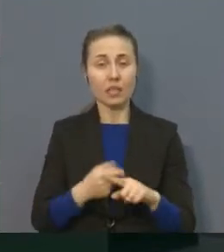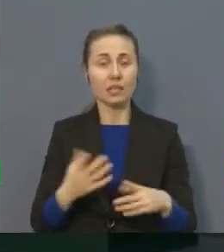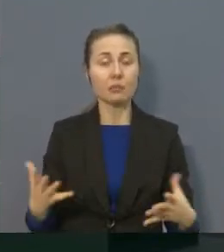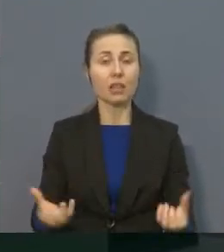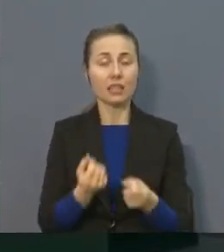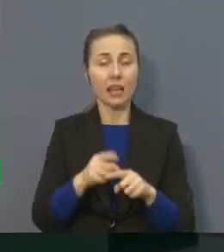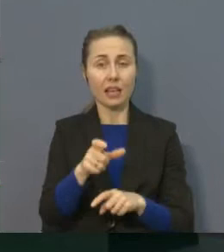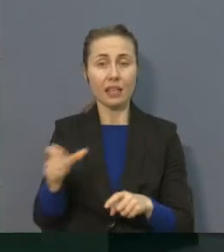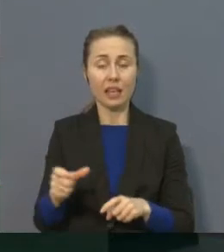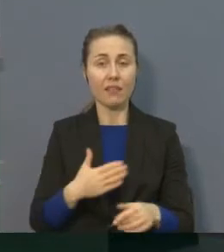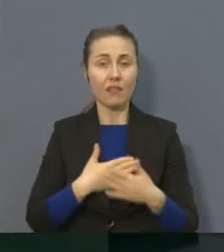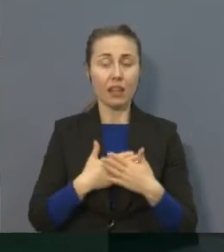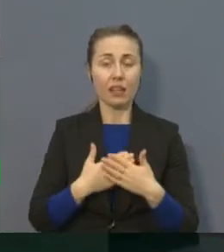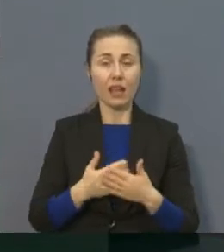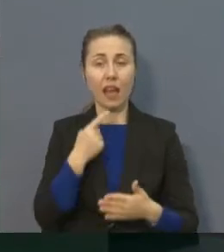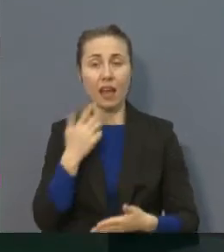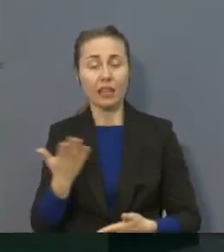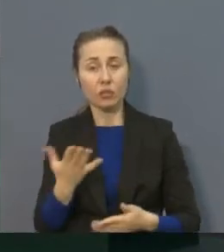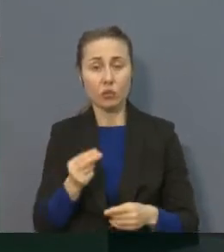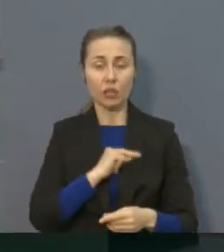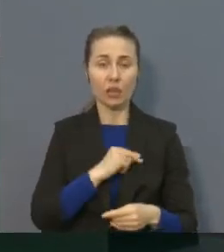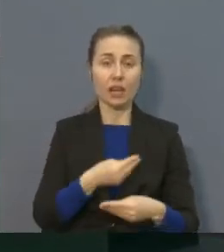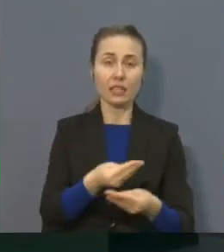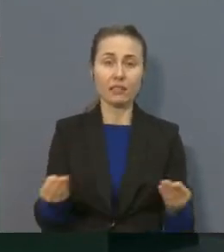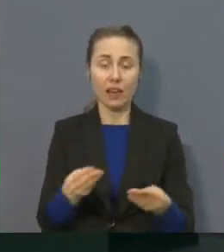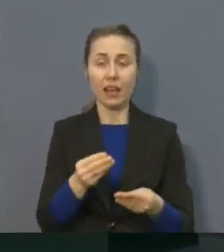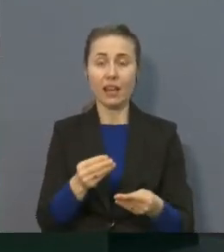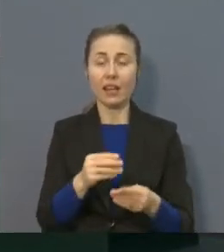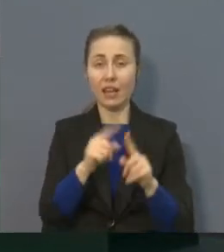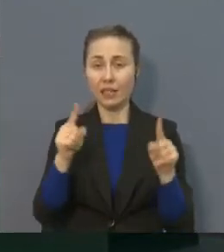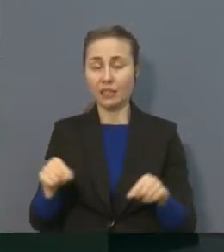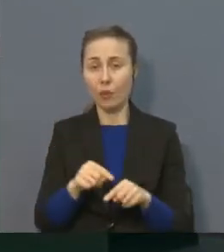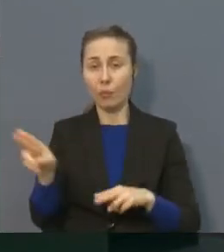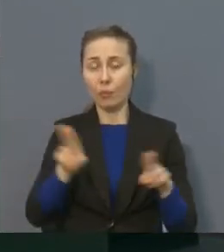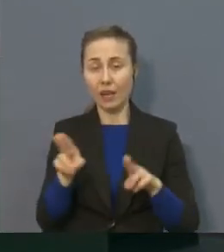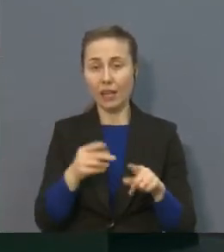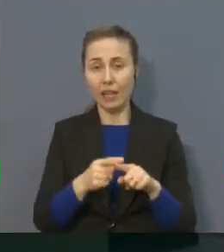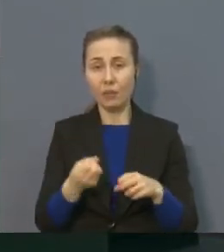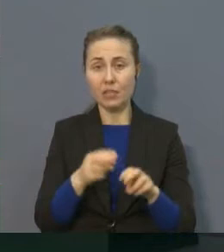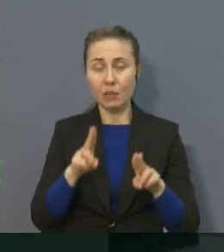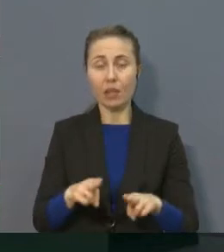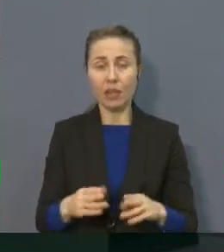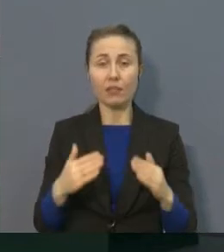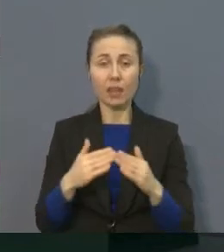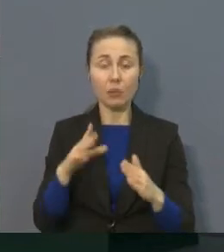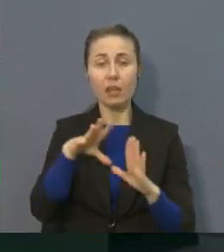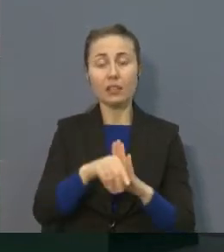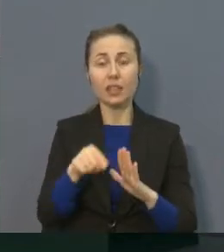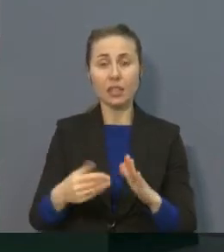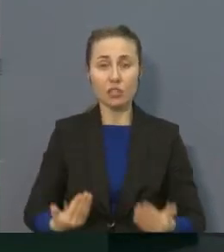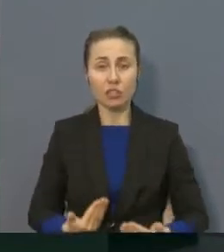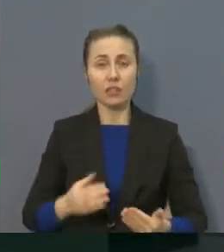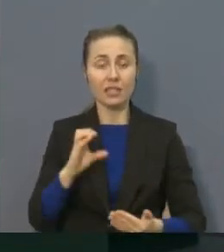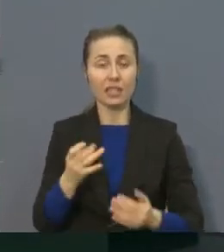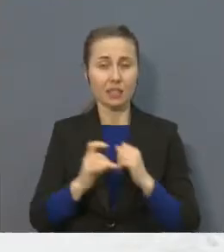жүргізіп, қауіпсіздік ережелерін түсіндірді. Әлеуметтік аз қамтылған отбасылар тұратын үйлерге арнайы газ датчиктер орнатылып, түтін мұржалары